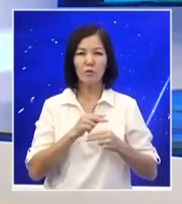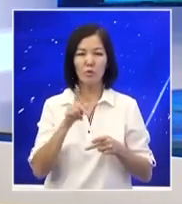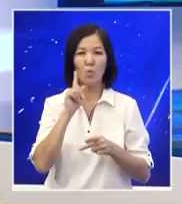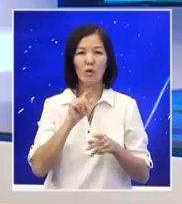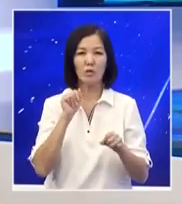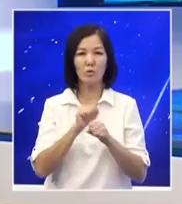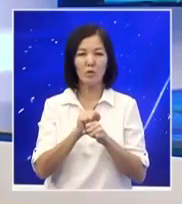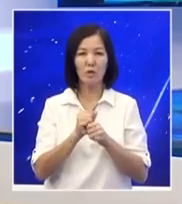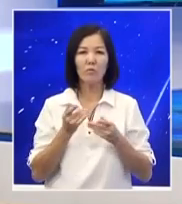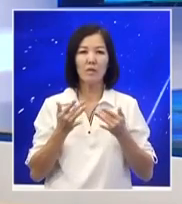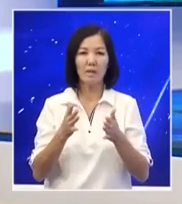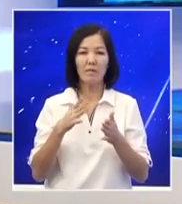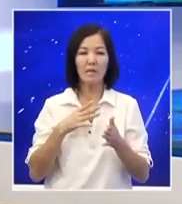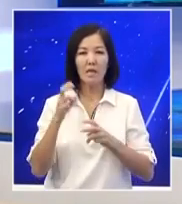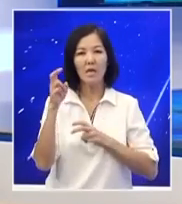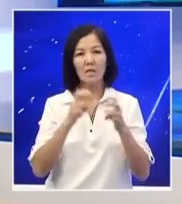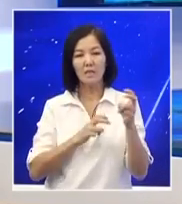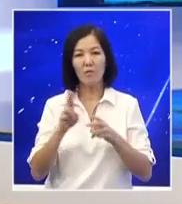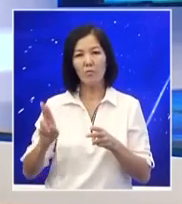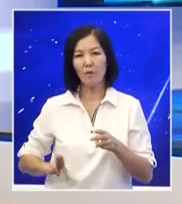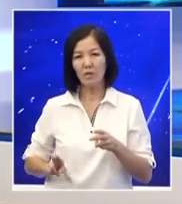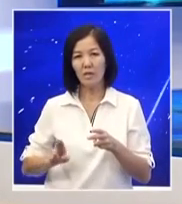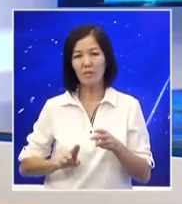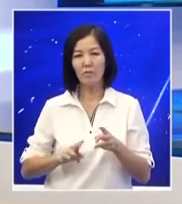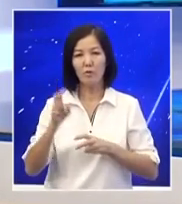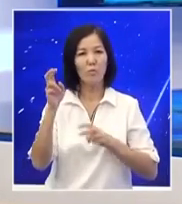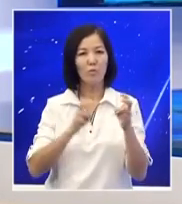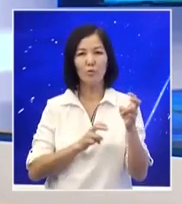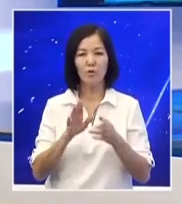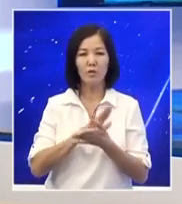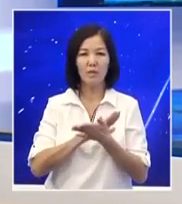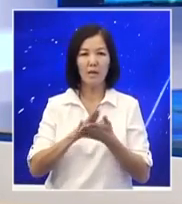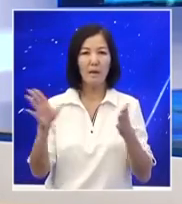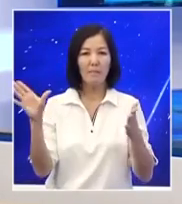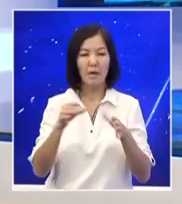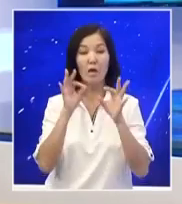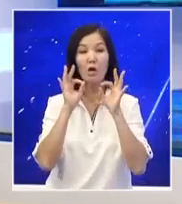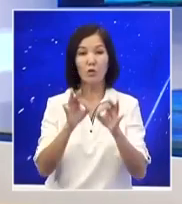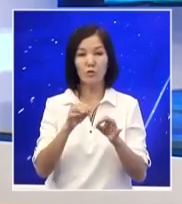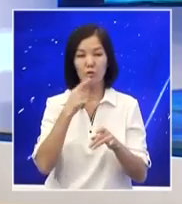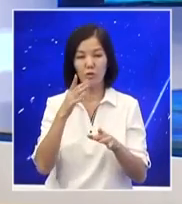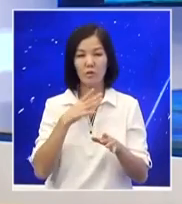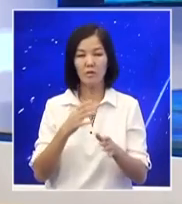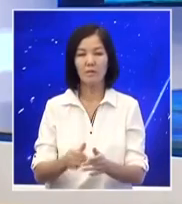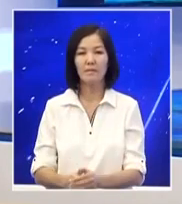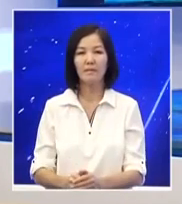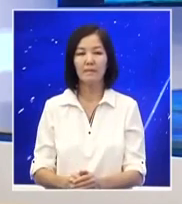уақытша тоқтатуын талап еткен. Зауыт басшылары болса, өндіріс орны санитарлық нормаға сай жұмыс істейміз деп